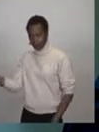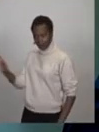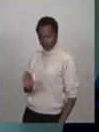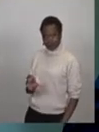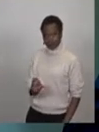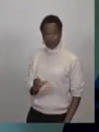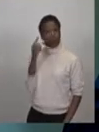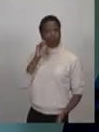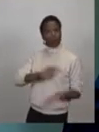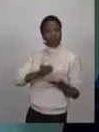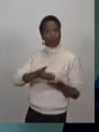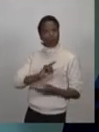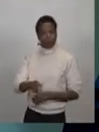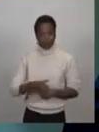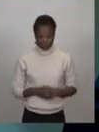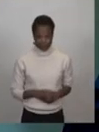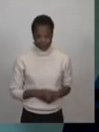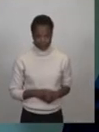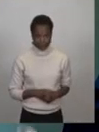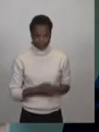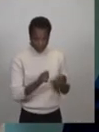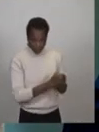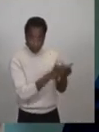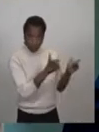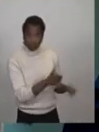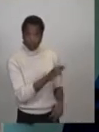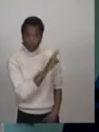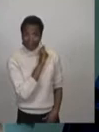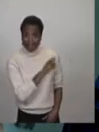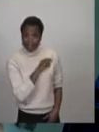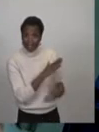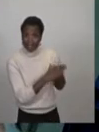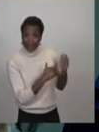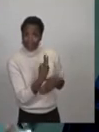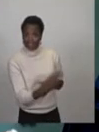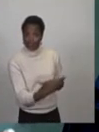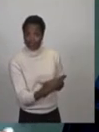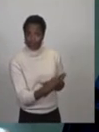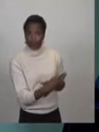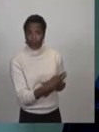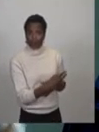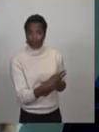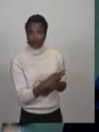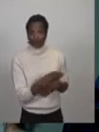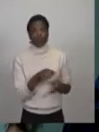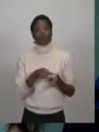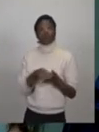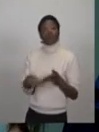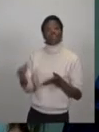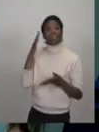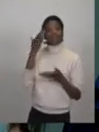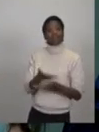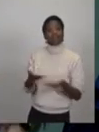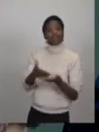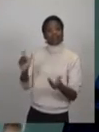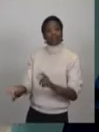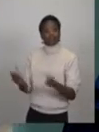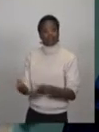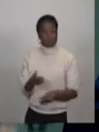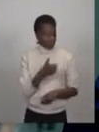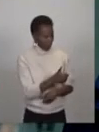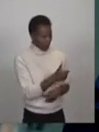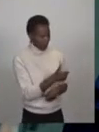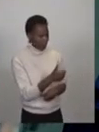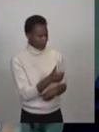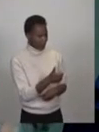fonds. Les assureurs dont le métier est d'offrir secours à leurs bénéficiaires en cas de sinistre sont, à l'exception d'un d'entre eux, défaillants.